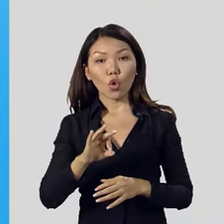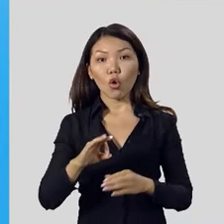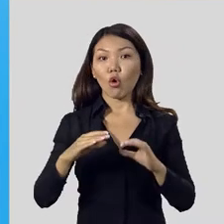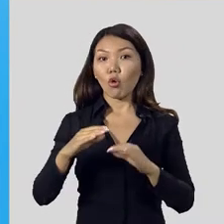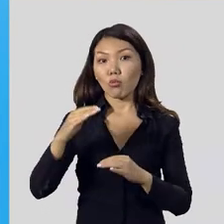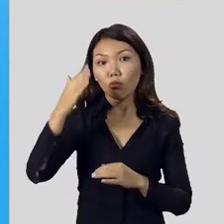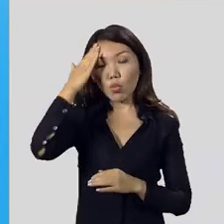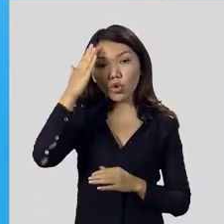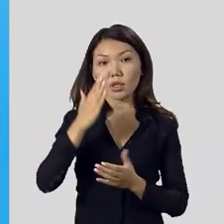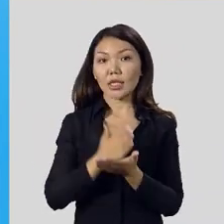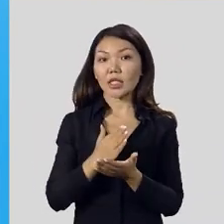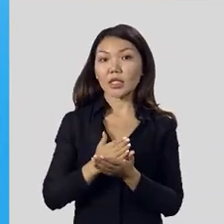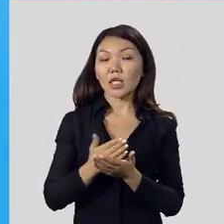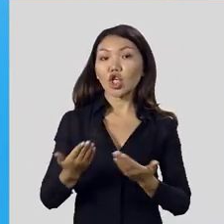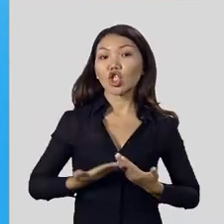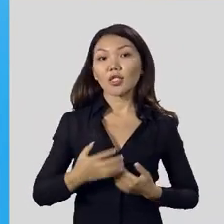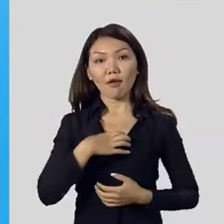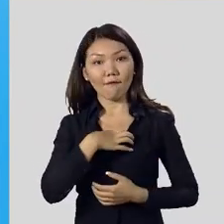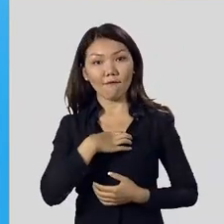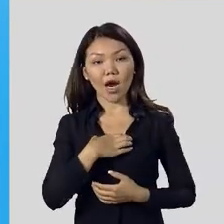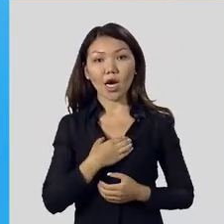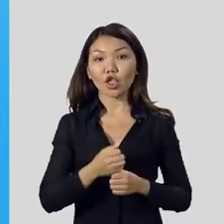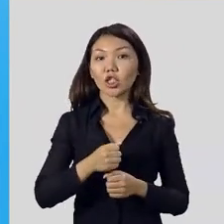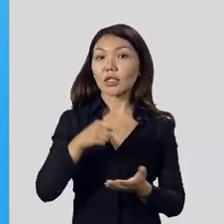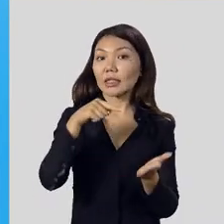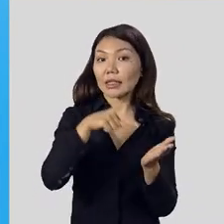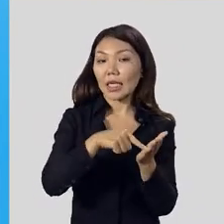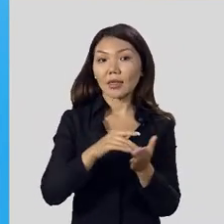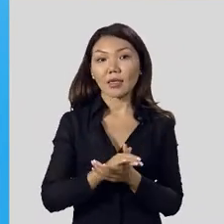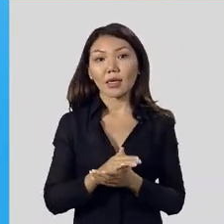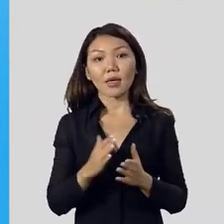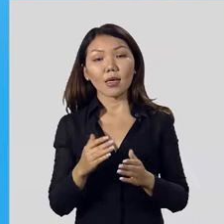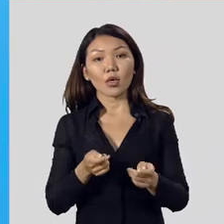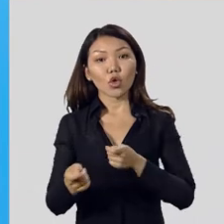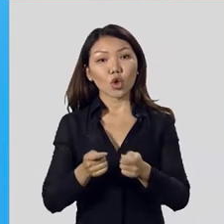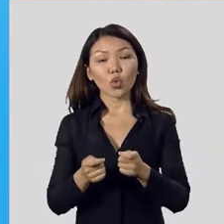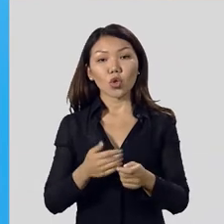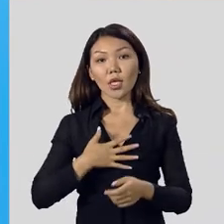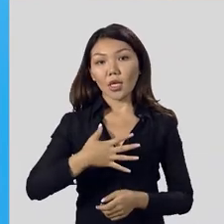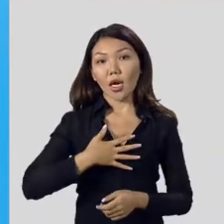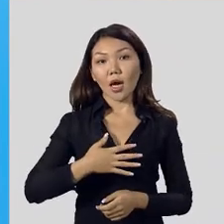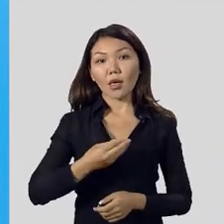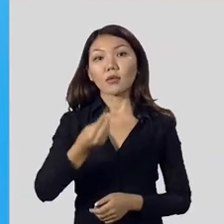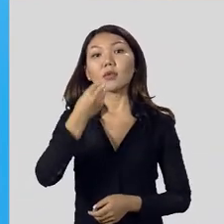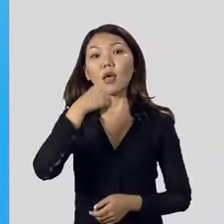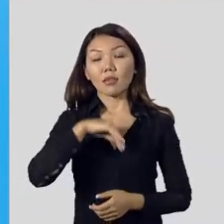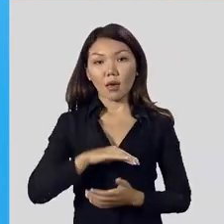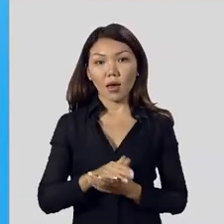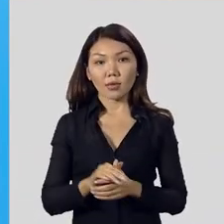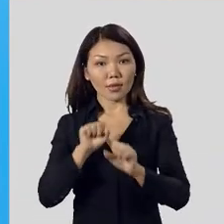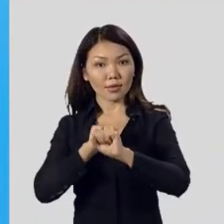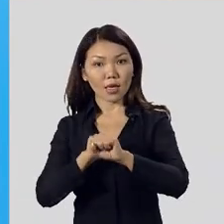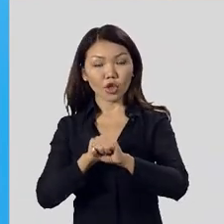важные центры, которые регулируют сердечную деятельность, дыхание, глотание, защитные